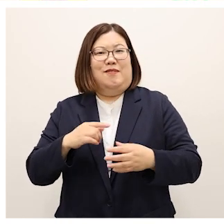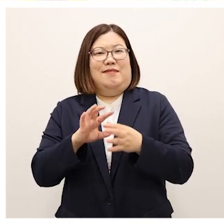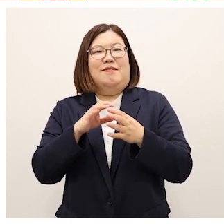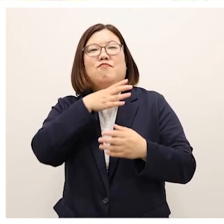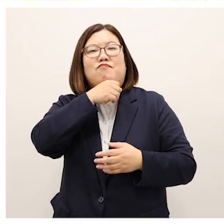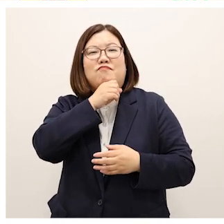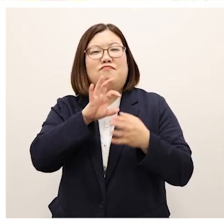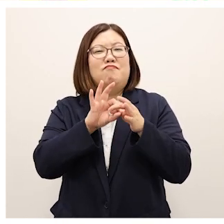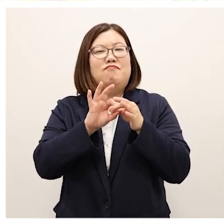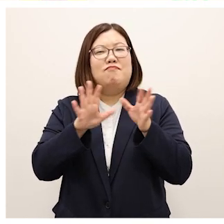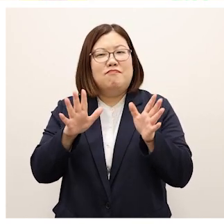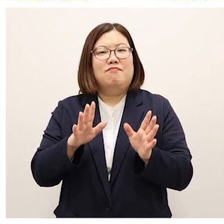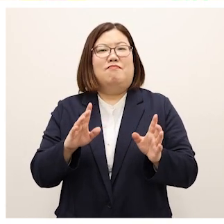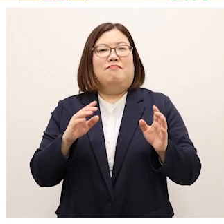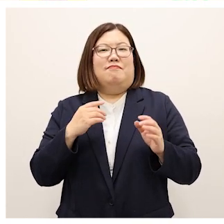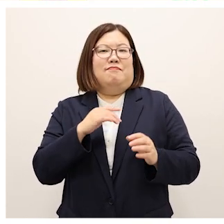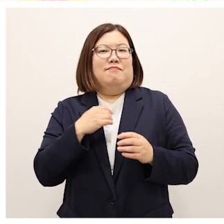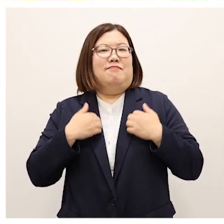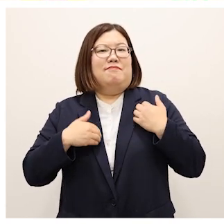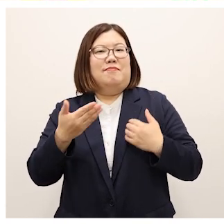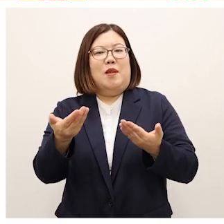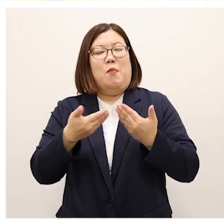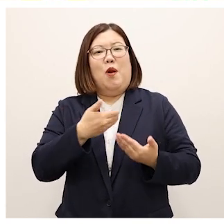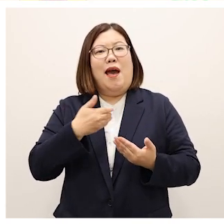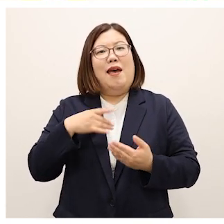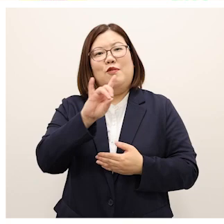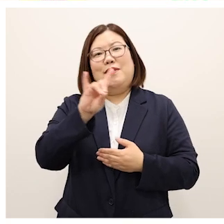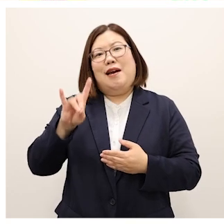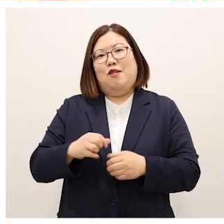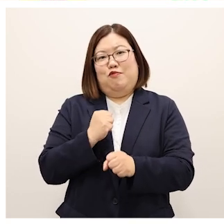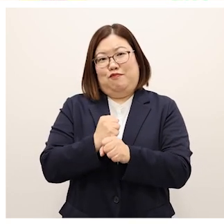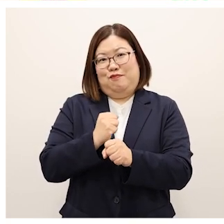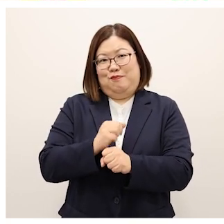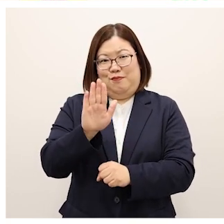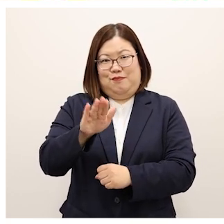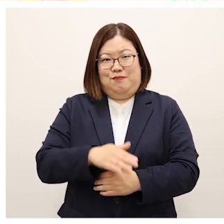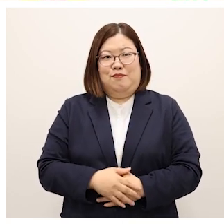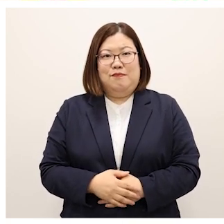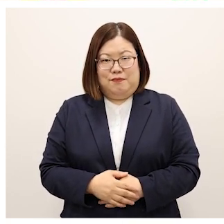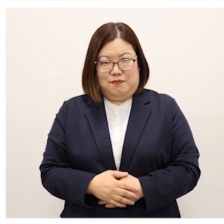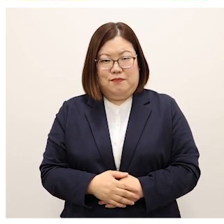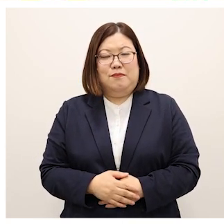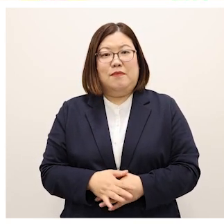ッピングなどをお子様から年寄りまで楽しめるよう企画しております。